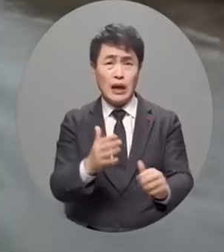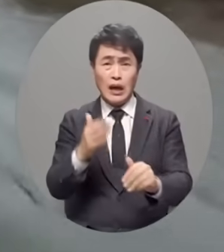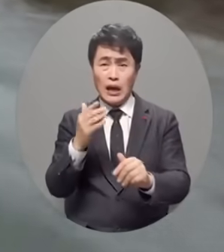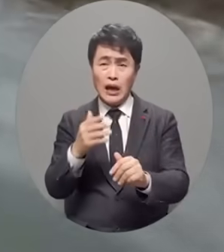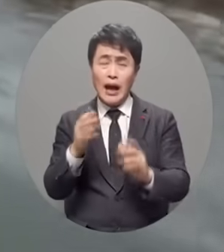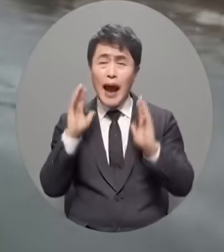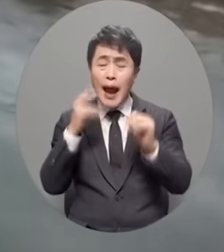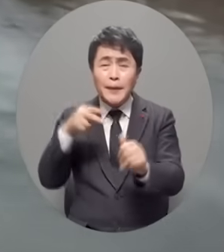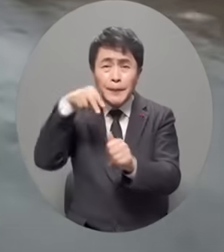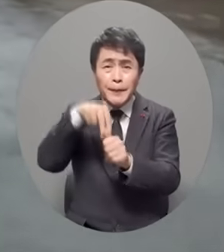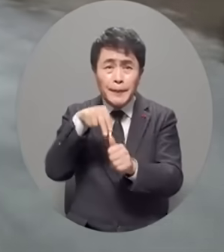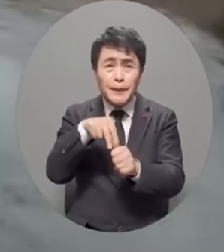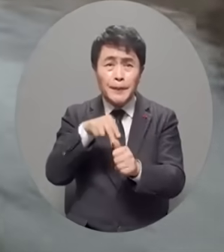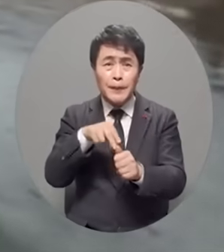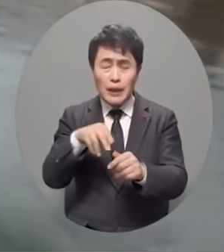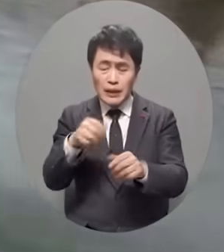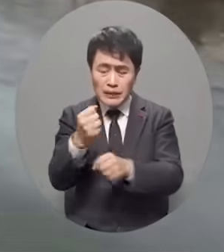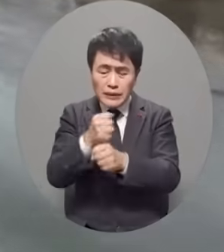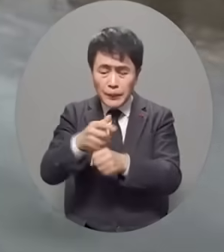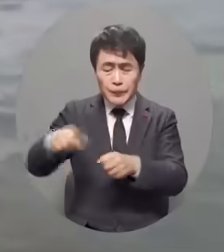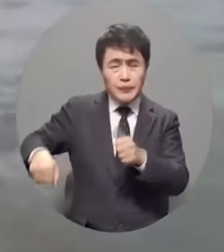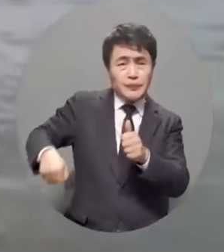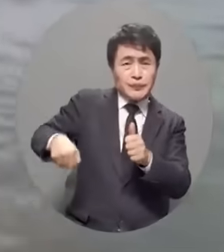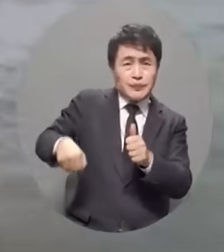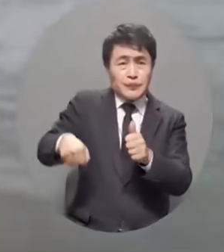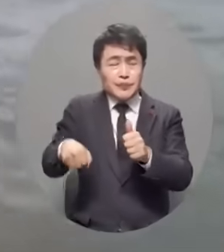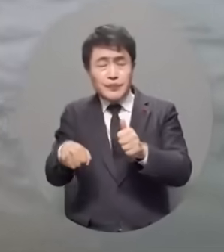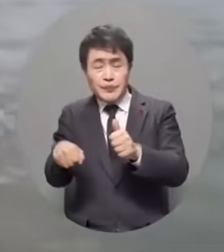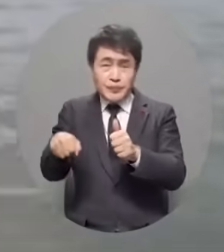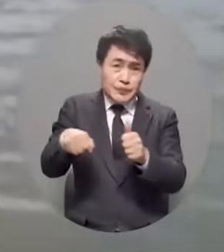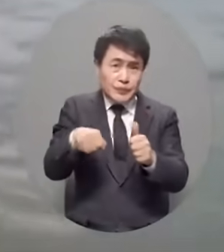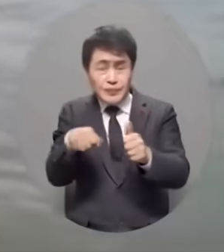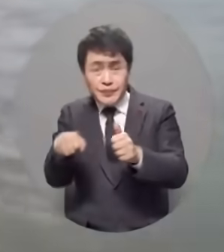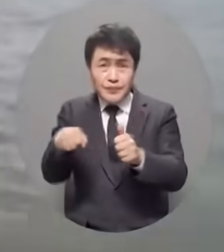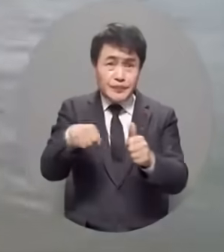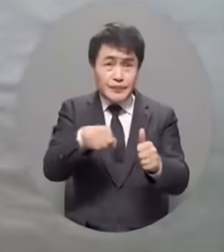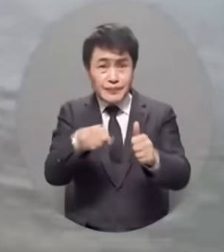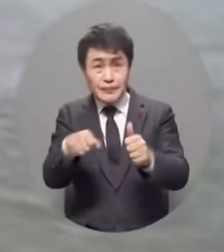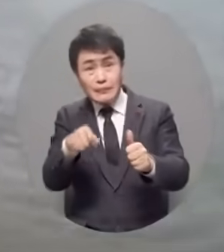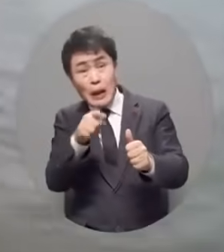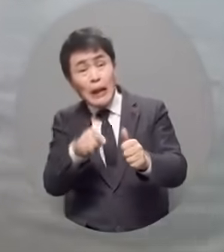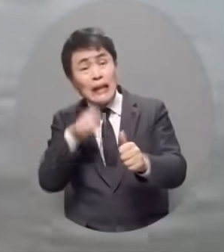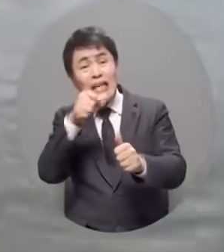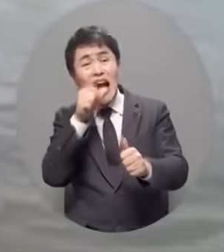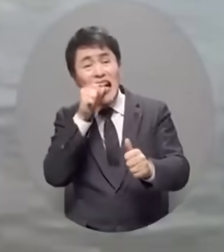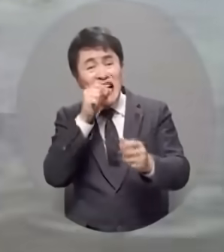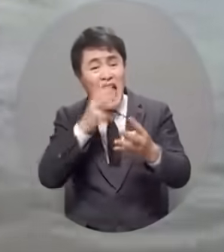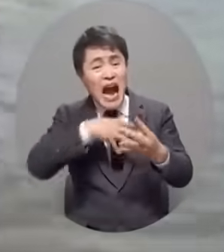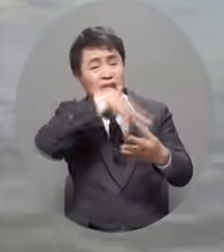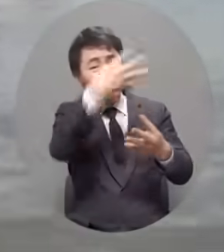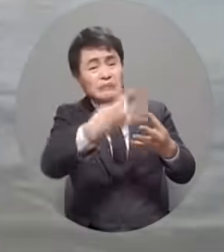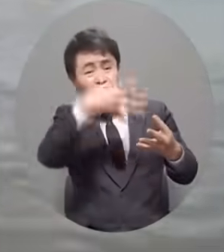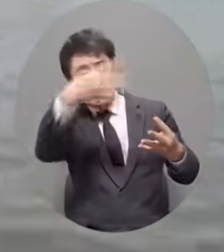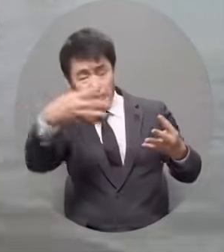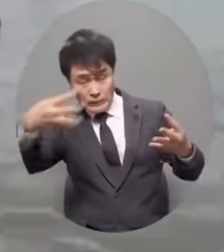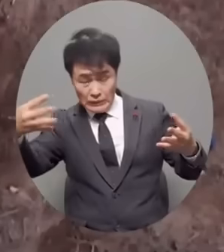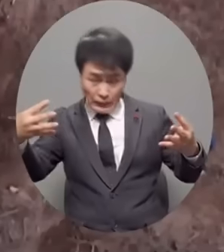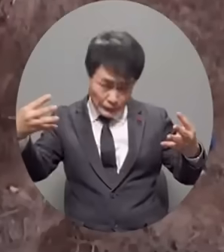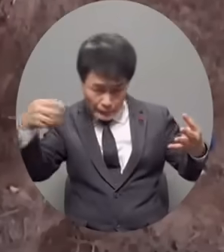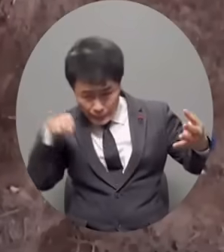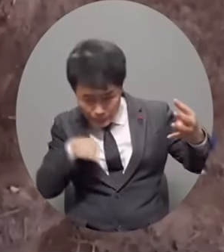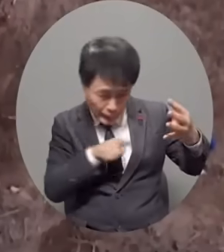태우고 작은 꾸러미만 들었습니다. 강 건너편 철조망 틈새를 통해 빠져나갑니다.